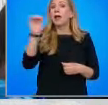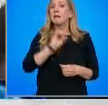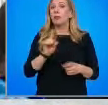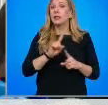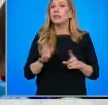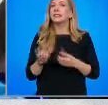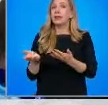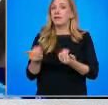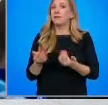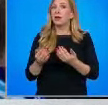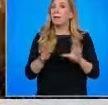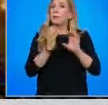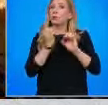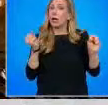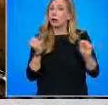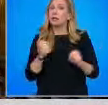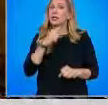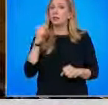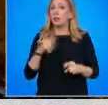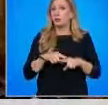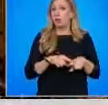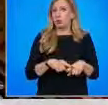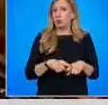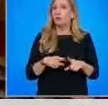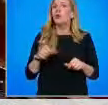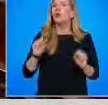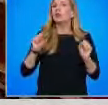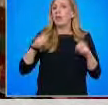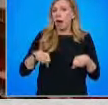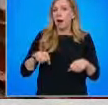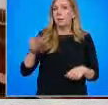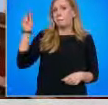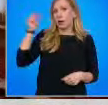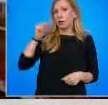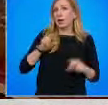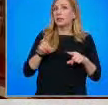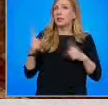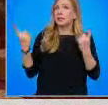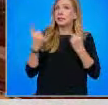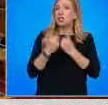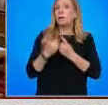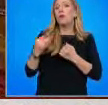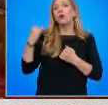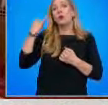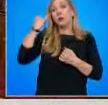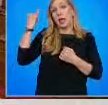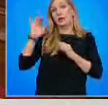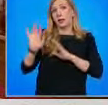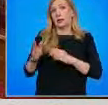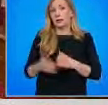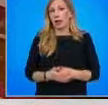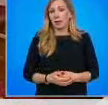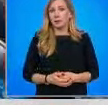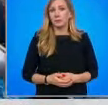да не се канат посланиците на Руската федерация на Беларус. От Демократична България изтъкнаха, че срещата е по тяхна инициатива и изразиха удовлетвореност от решението